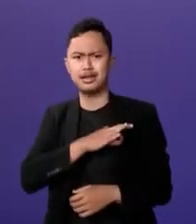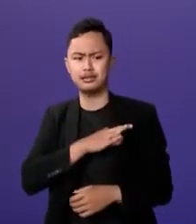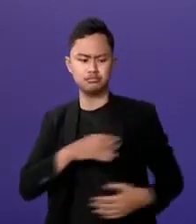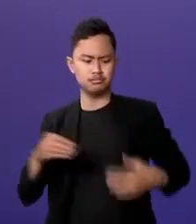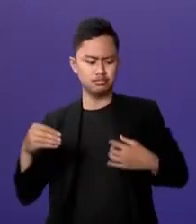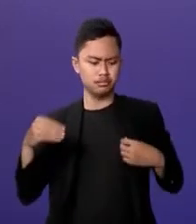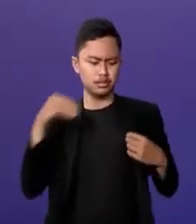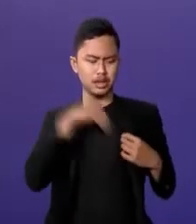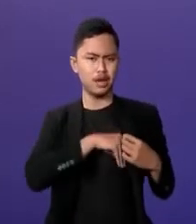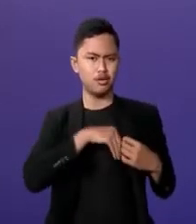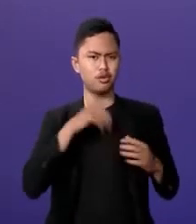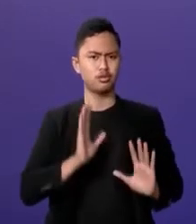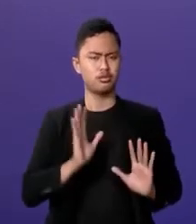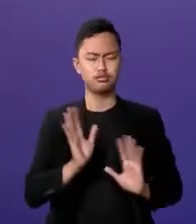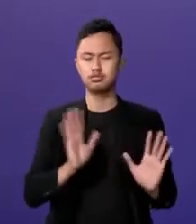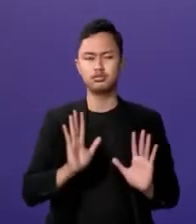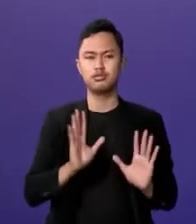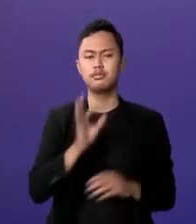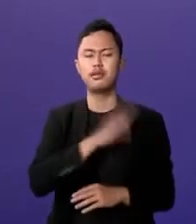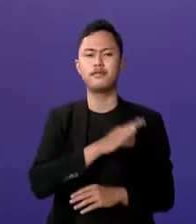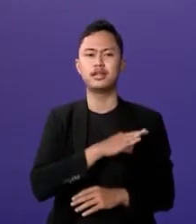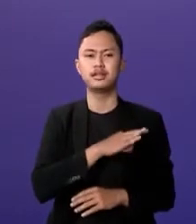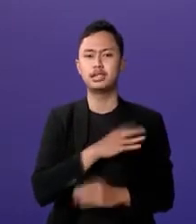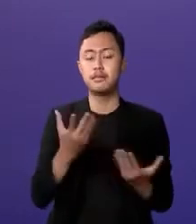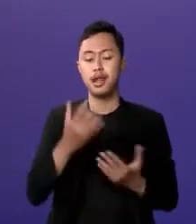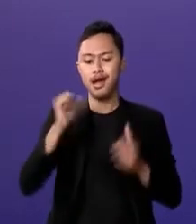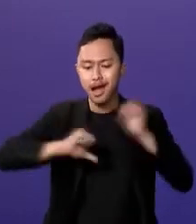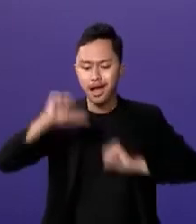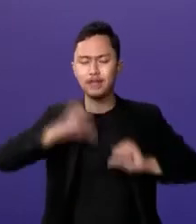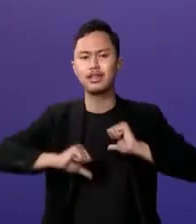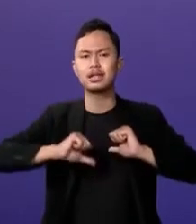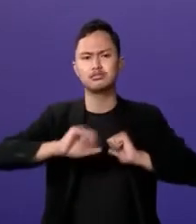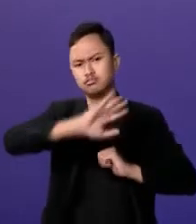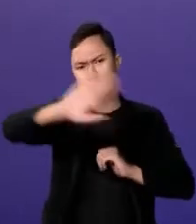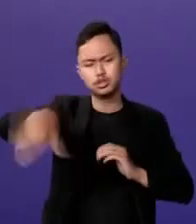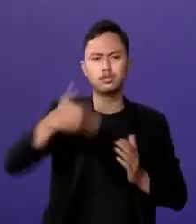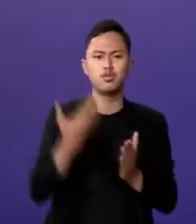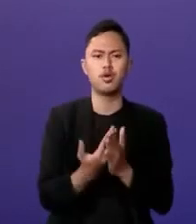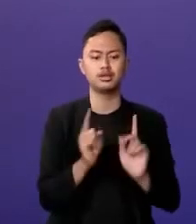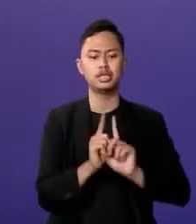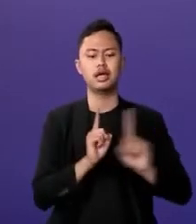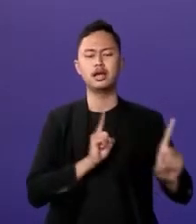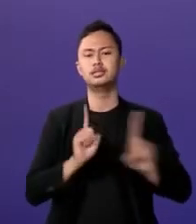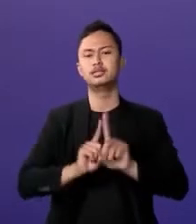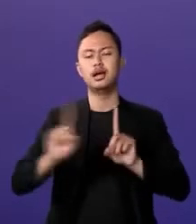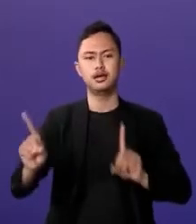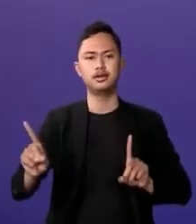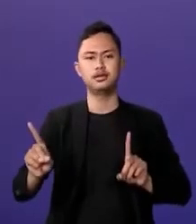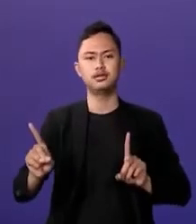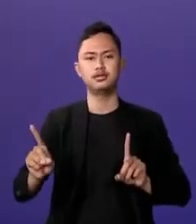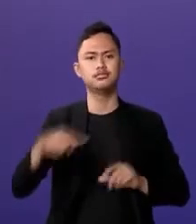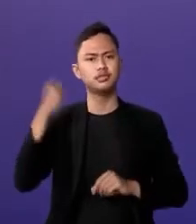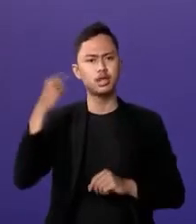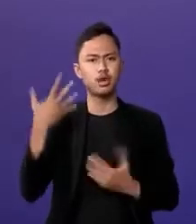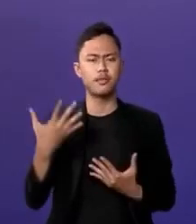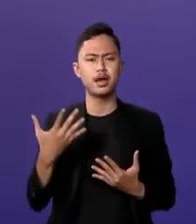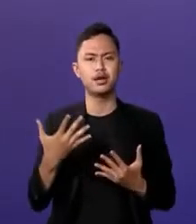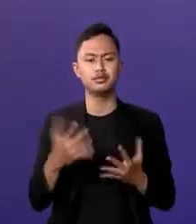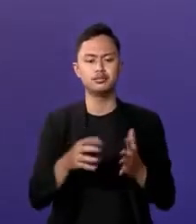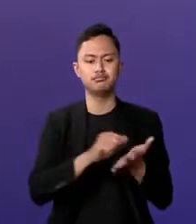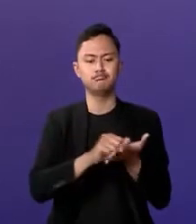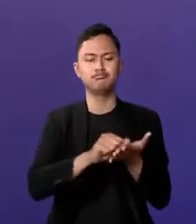hanya ditaruh di kantong gunakan disetiap kesempatan jaga jarak dan selalu